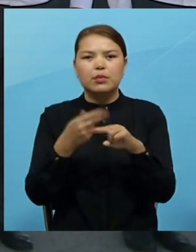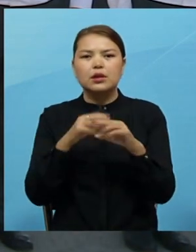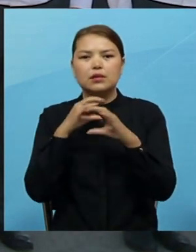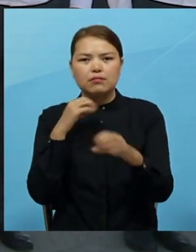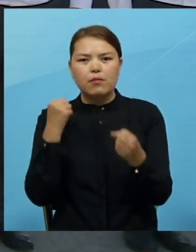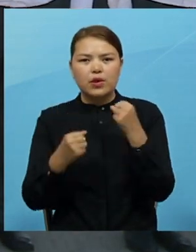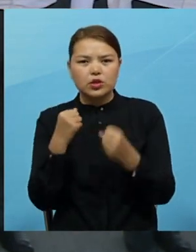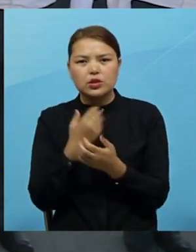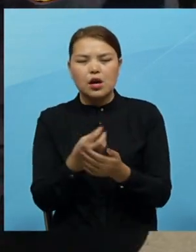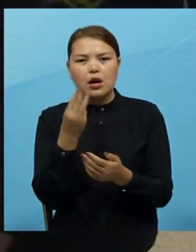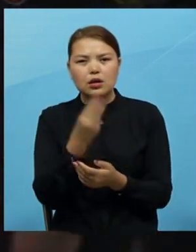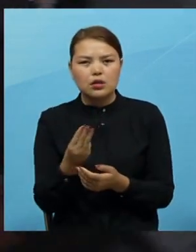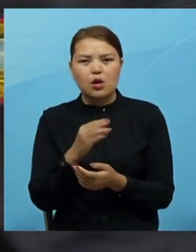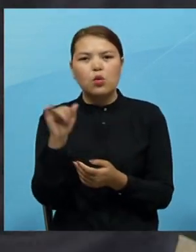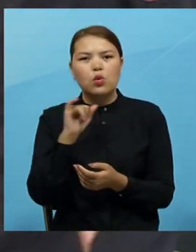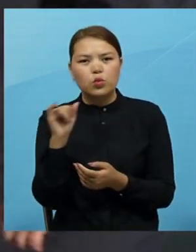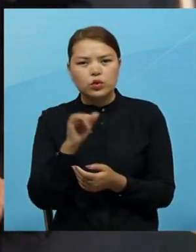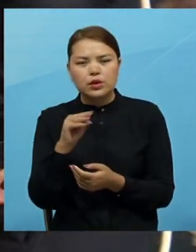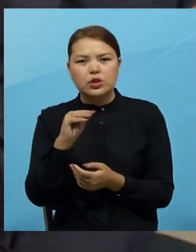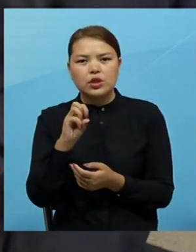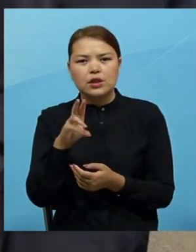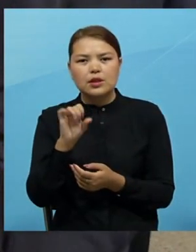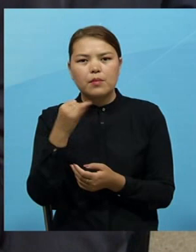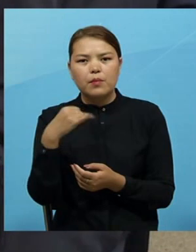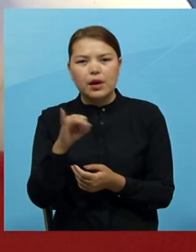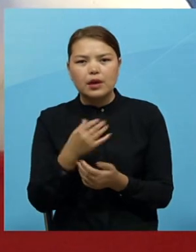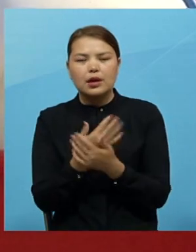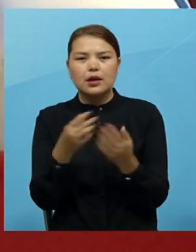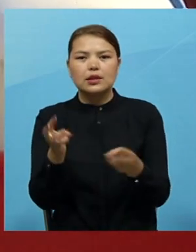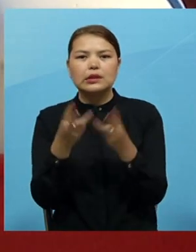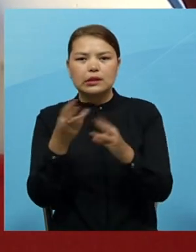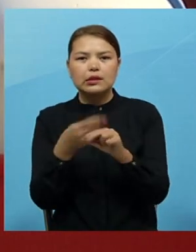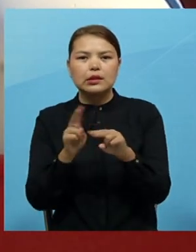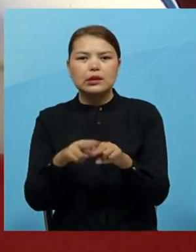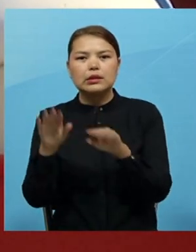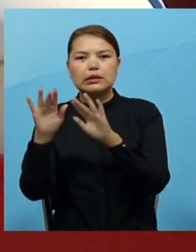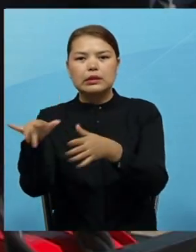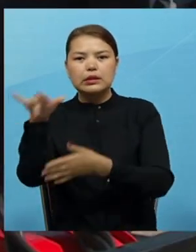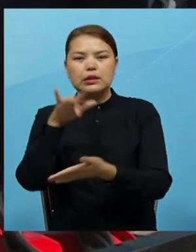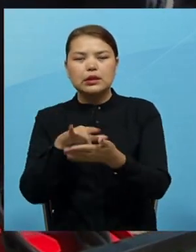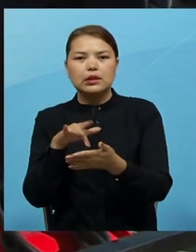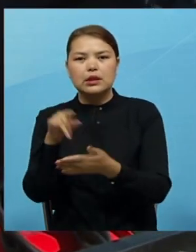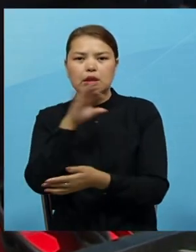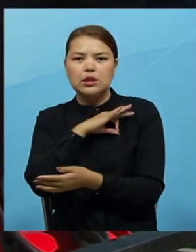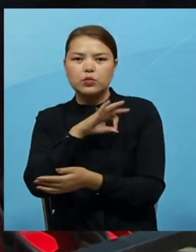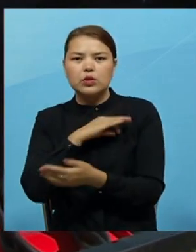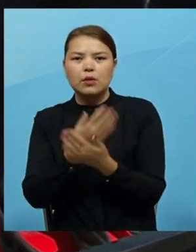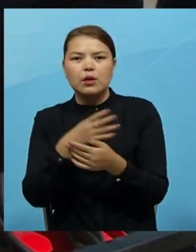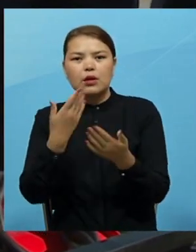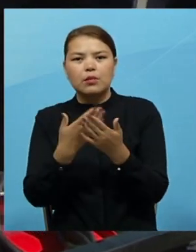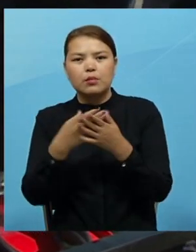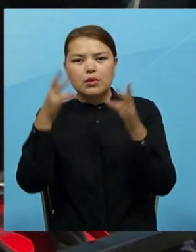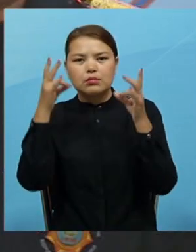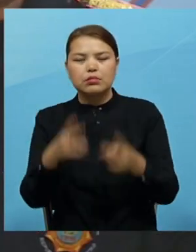Енді оларды Ақтау мен Жаңаөзен қаласы, Мұнайлы ауданы және Жетібай ауылында орналасқан өрт сөндіру бөлімдері қолданады. Құтқару техникалары оқыс